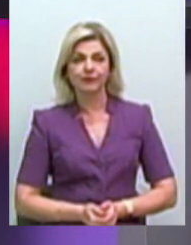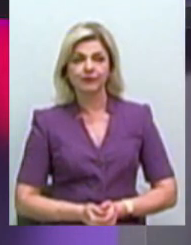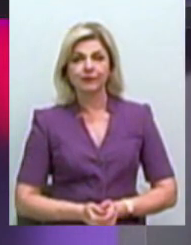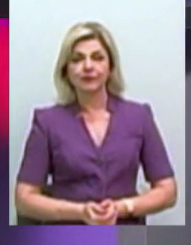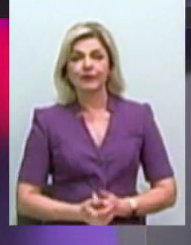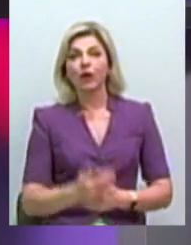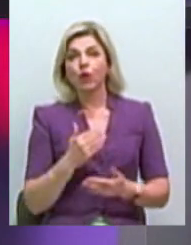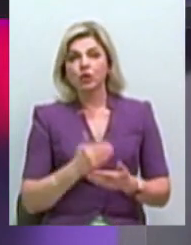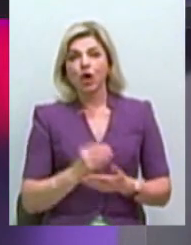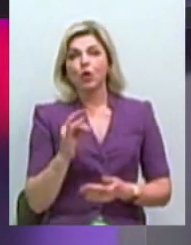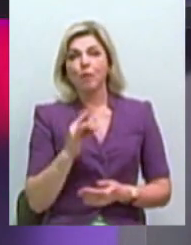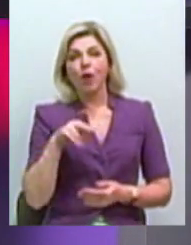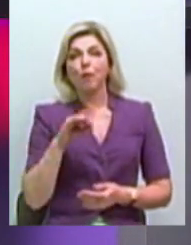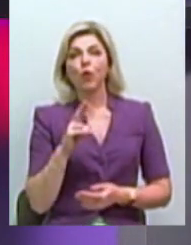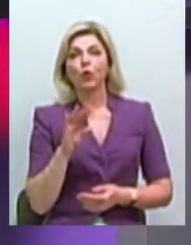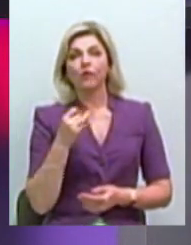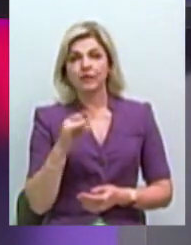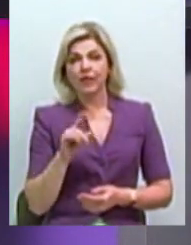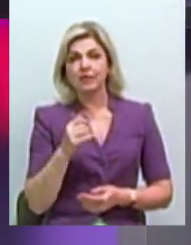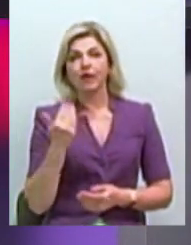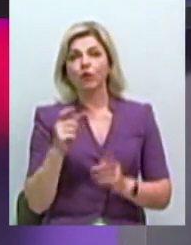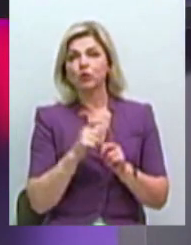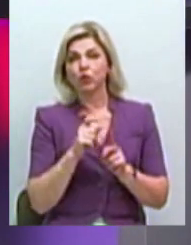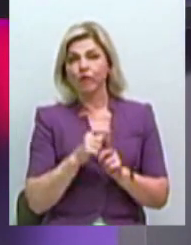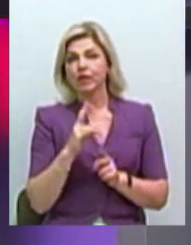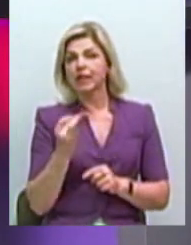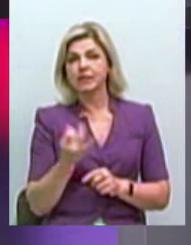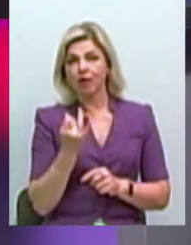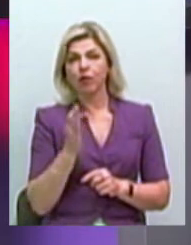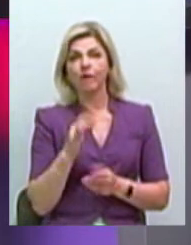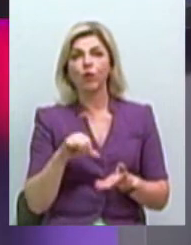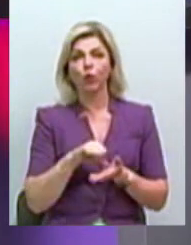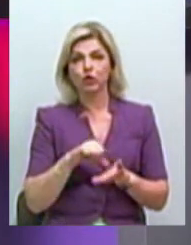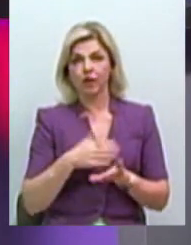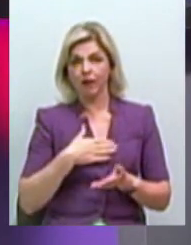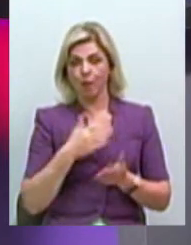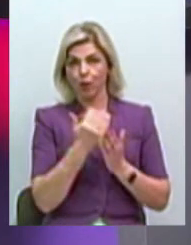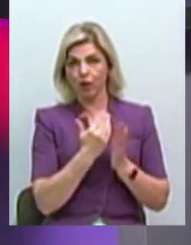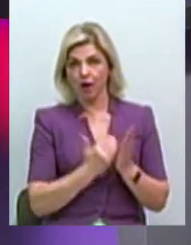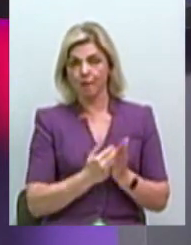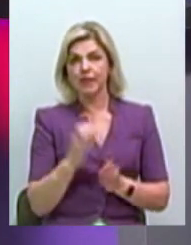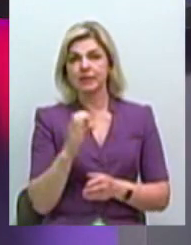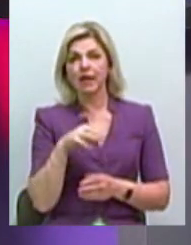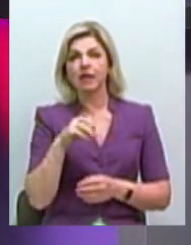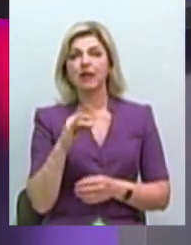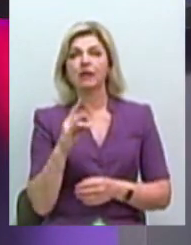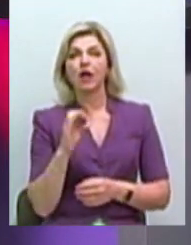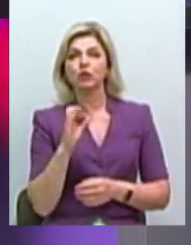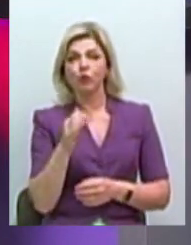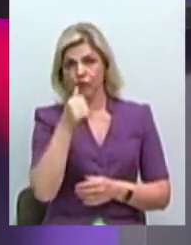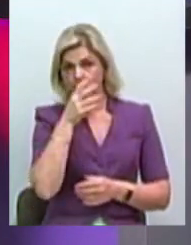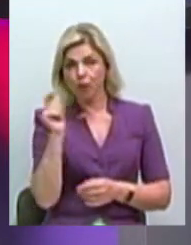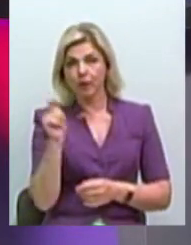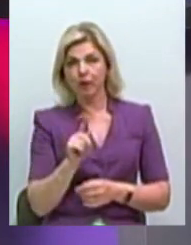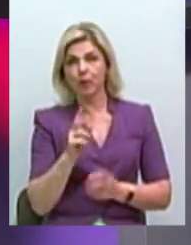Отже, Роман Покровський, за його словами, не зацікавлений в участі в нашій програмі. Сергій Танасов не зміг приїхати, тому що в нього